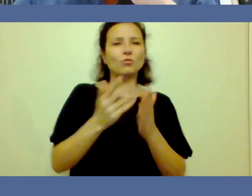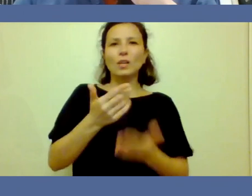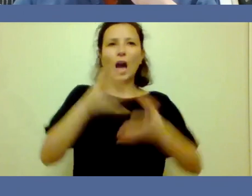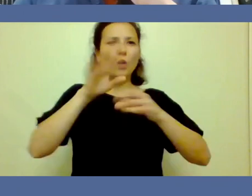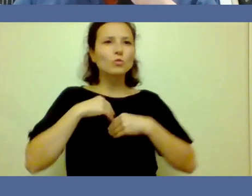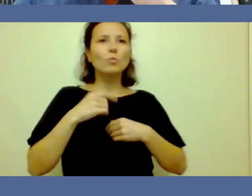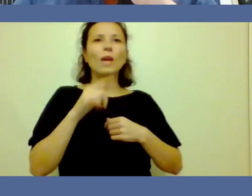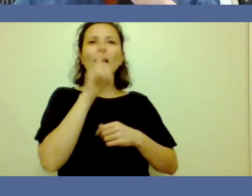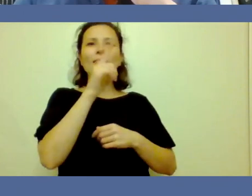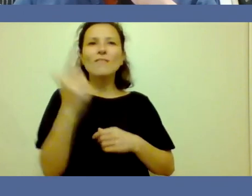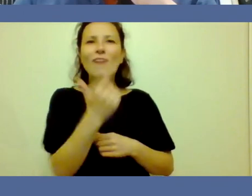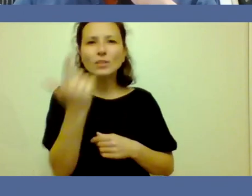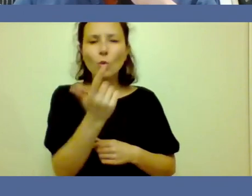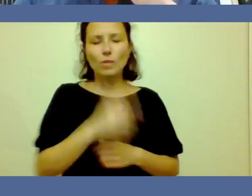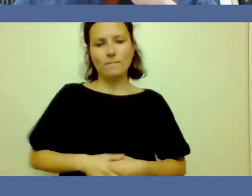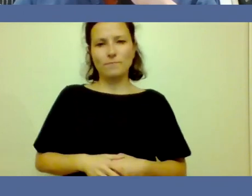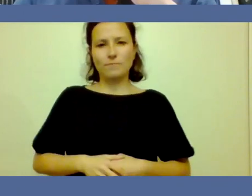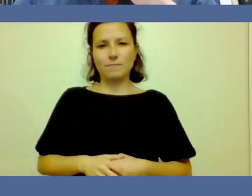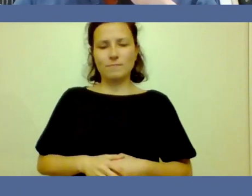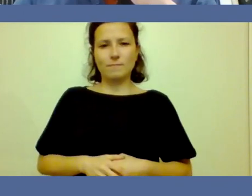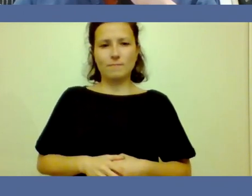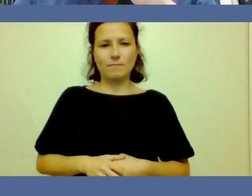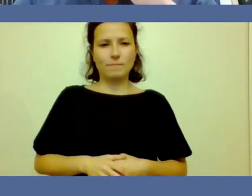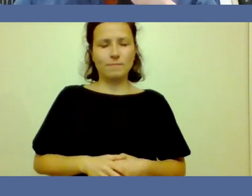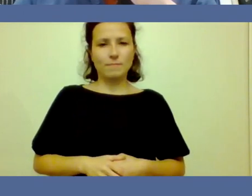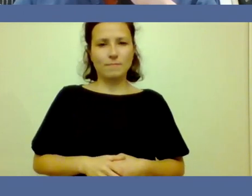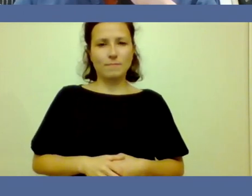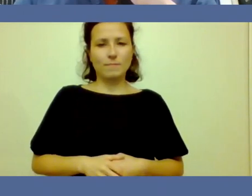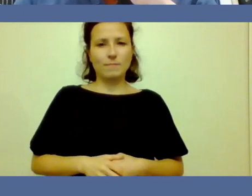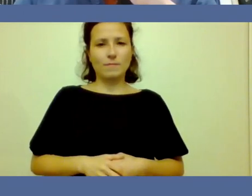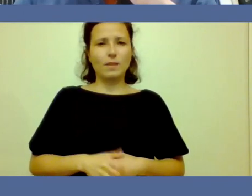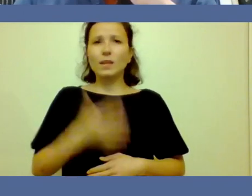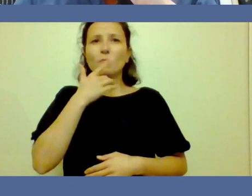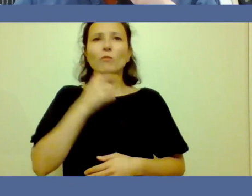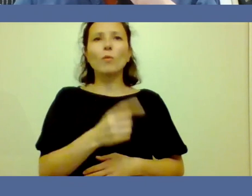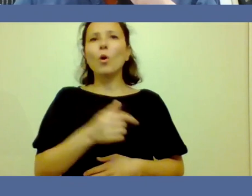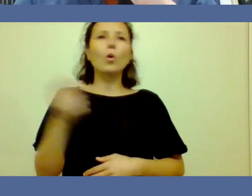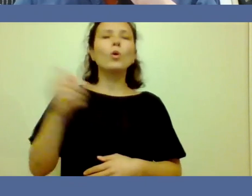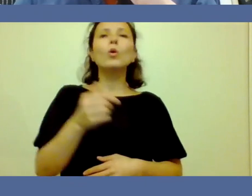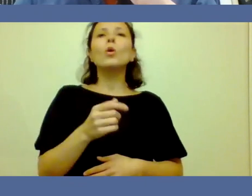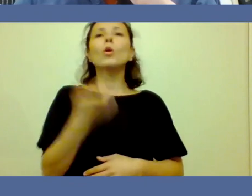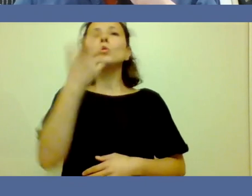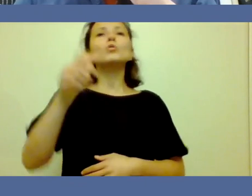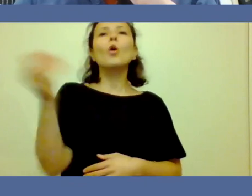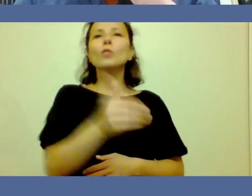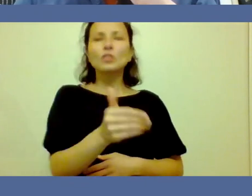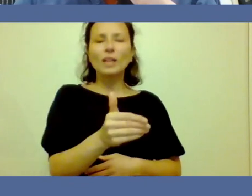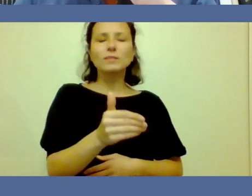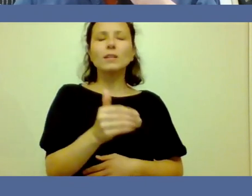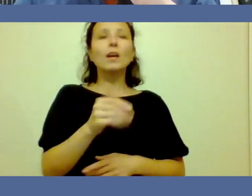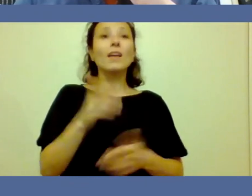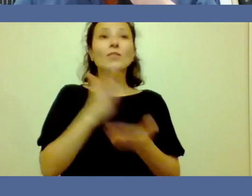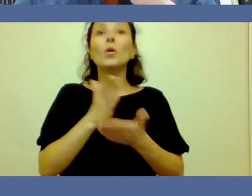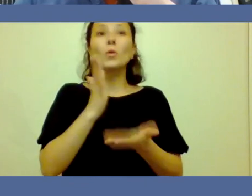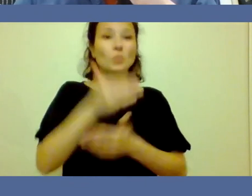tak, że i ta masa, czyli nie mówimy o 100 tysiącach sprzedanych egzemplarzy w tej chwili, tylko milionach egzemplarzy